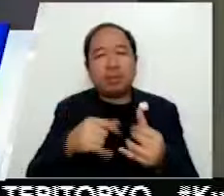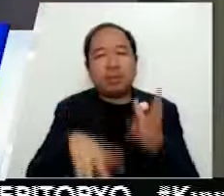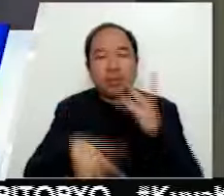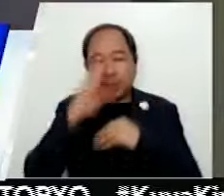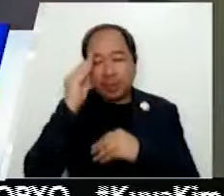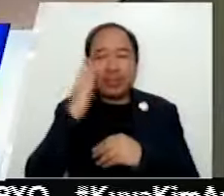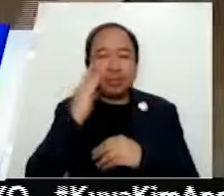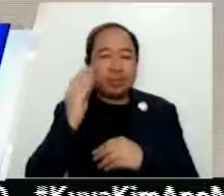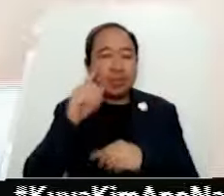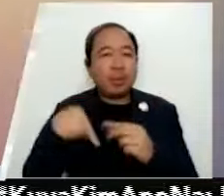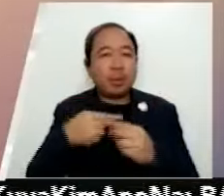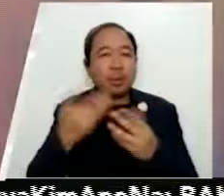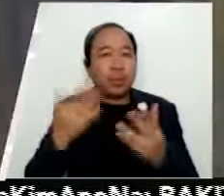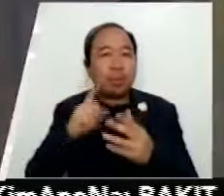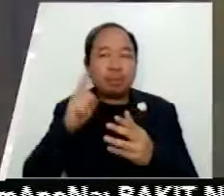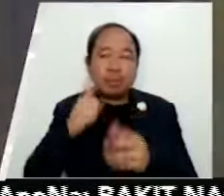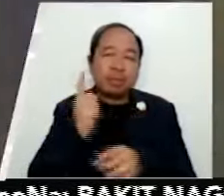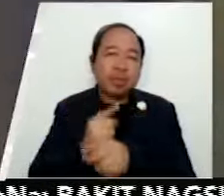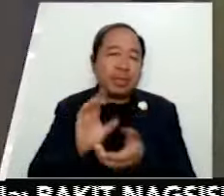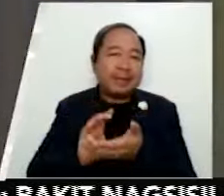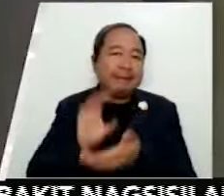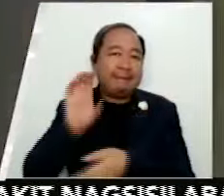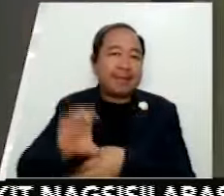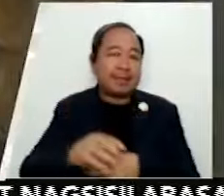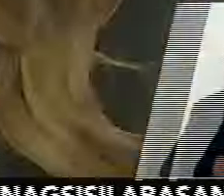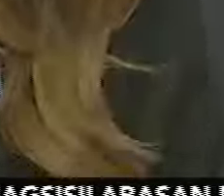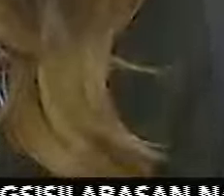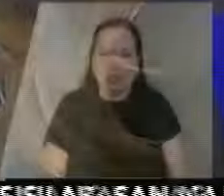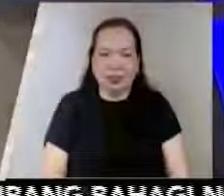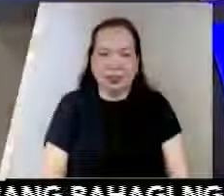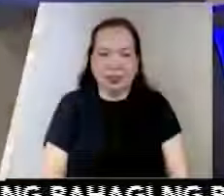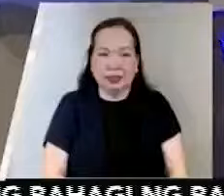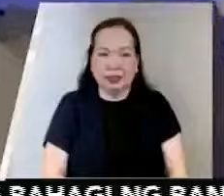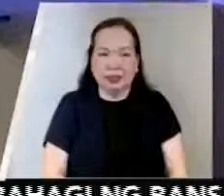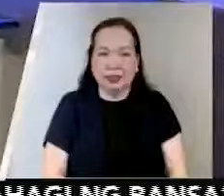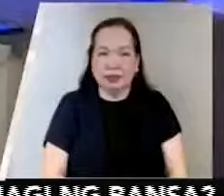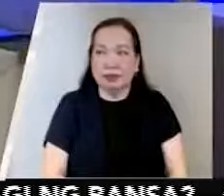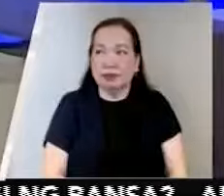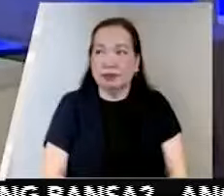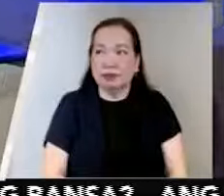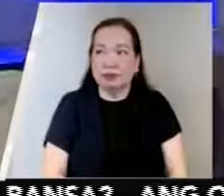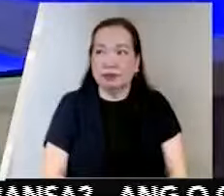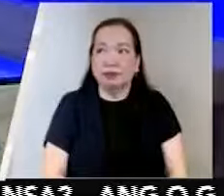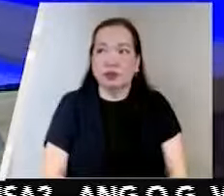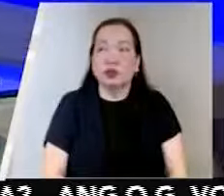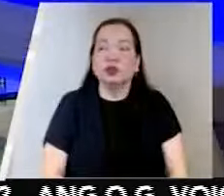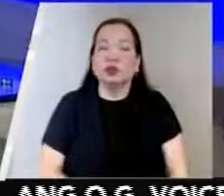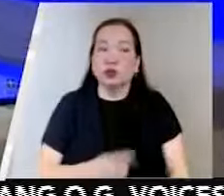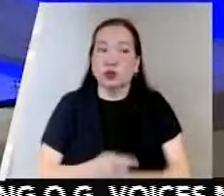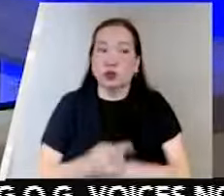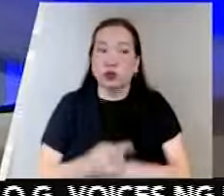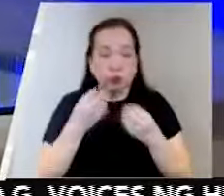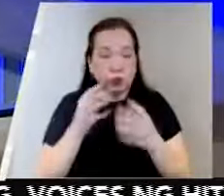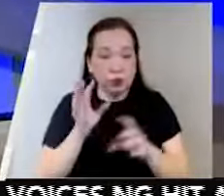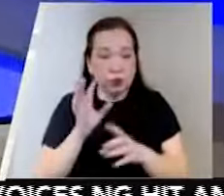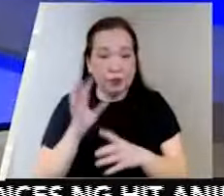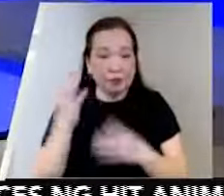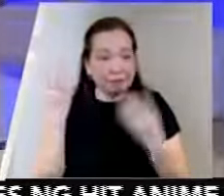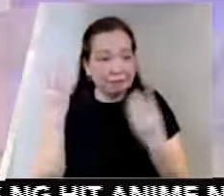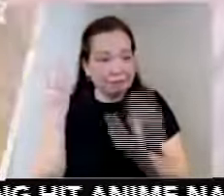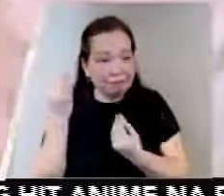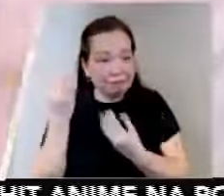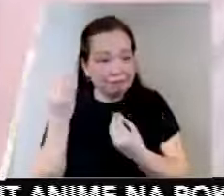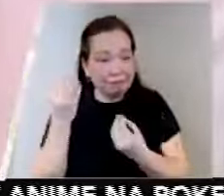mag-invest. Aubrey Carampel, updated sa Showbiz Happenings. Mabilis na chikahan tayo para updated sa Showbiz Happenings.